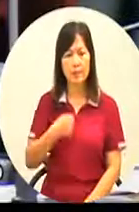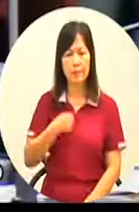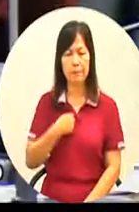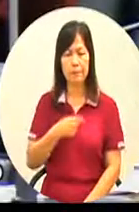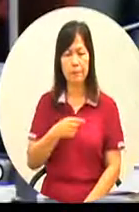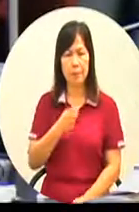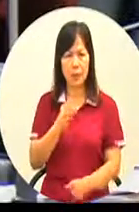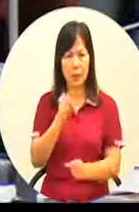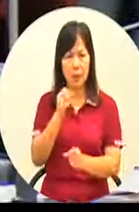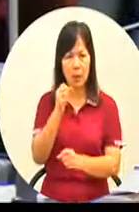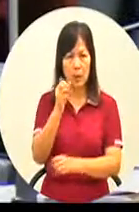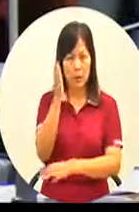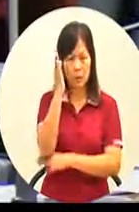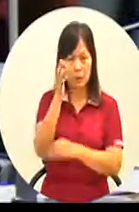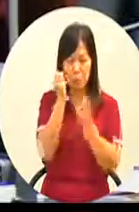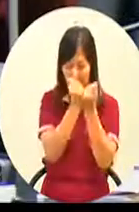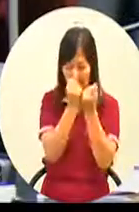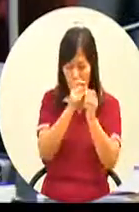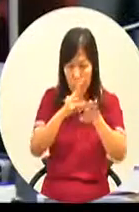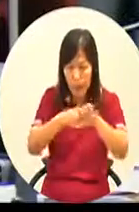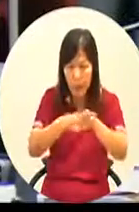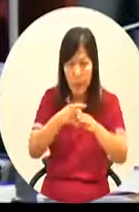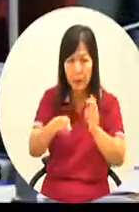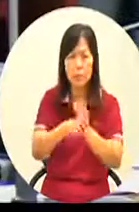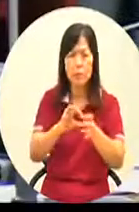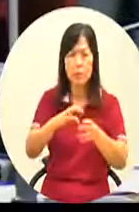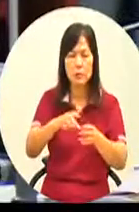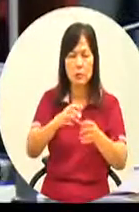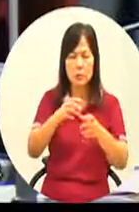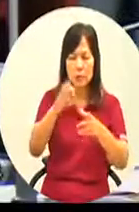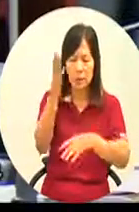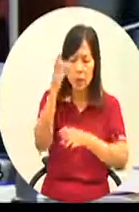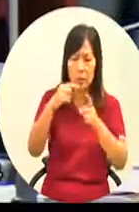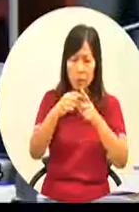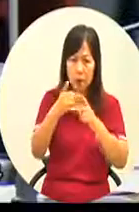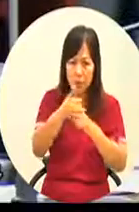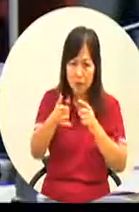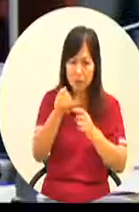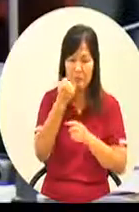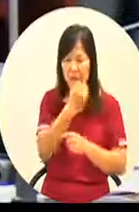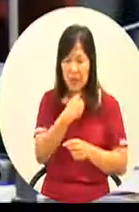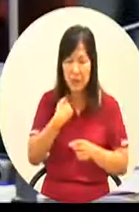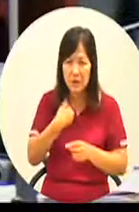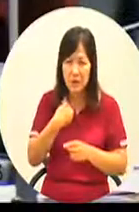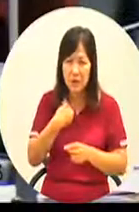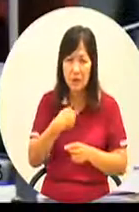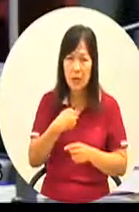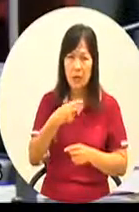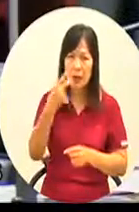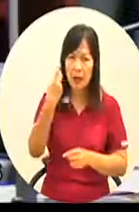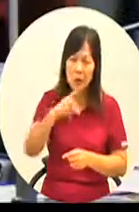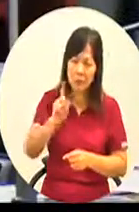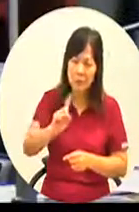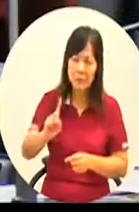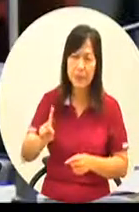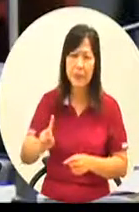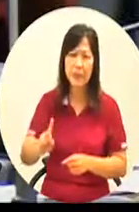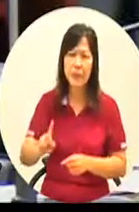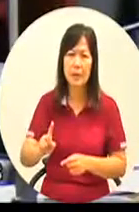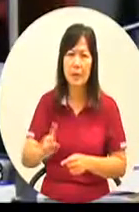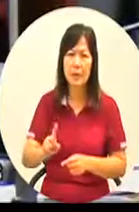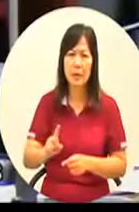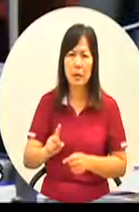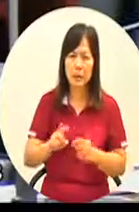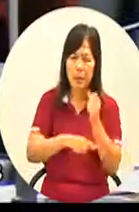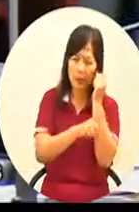吼，咱爱吼这个公务人员，有当时啊，可能或者是他们的一些怎么样